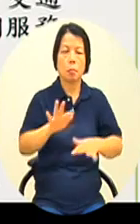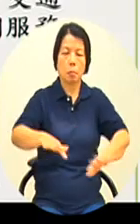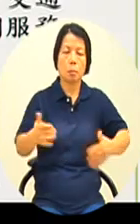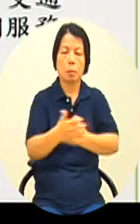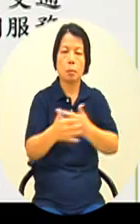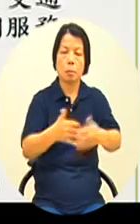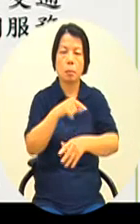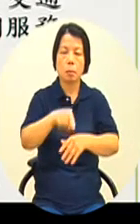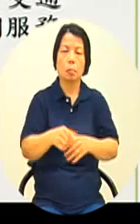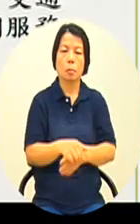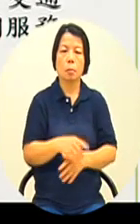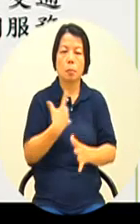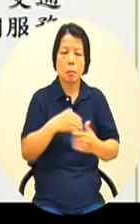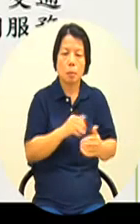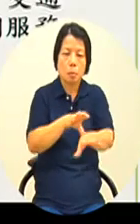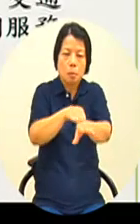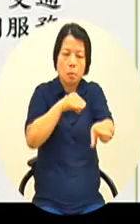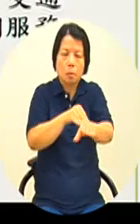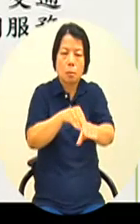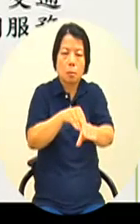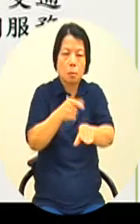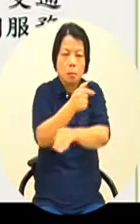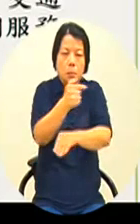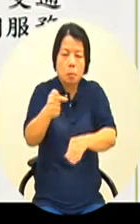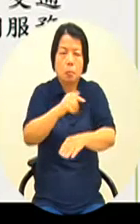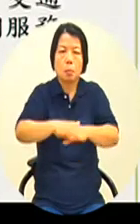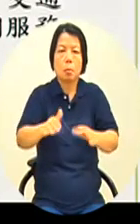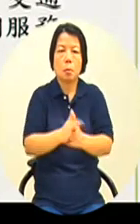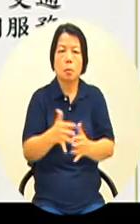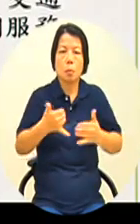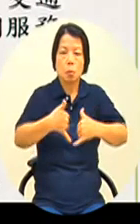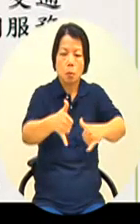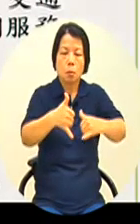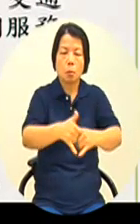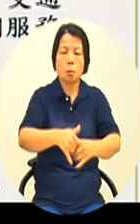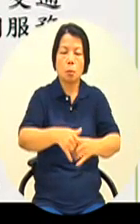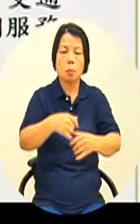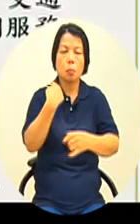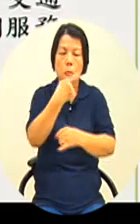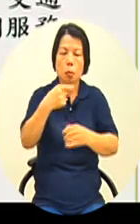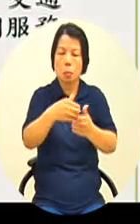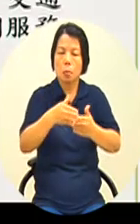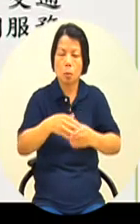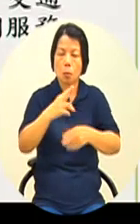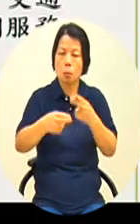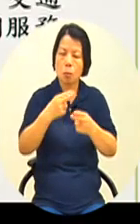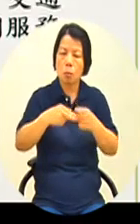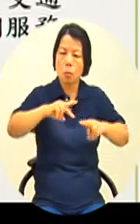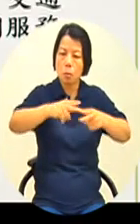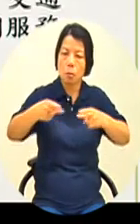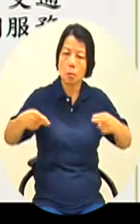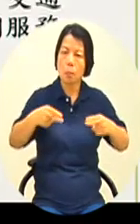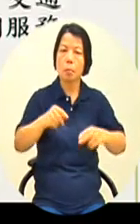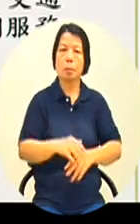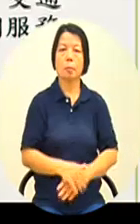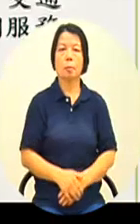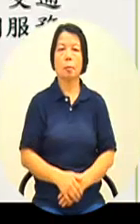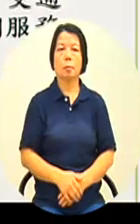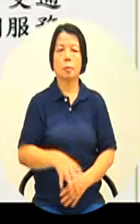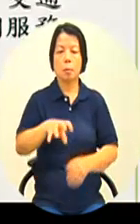塞日益严重，如何扩大路网服务范围呢？请说明。来，咱监局局长先说明一